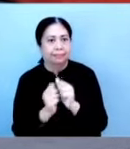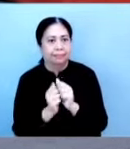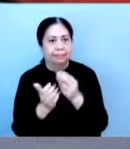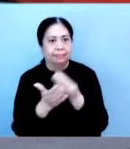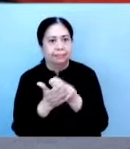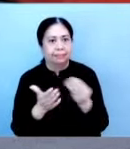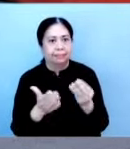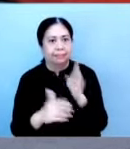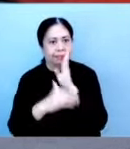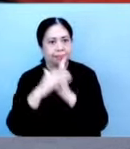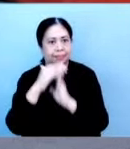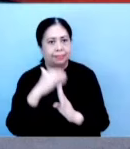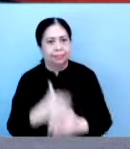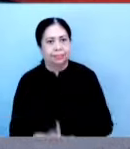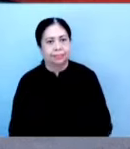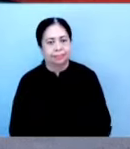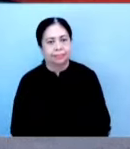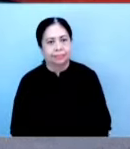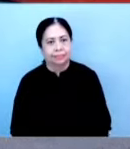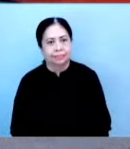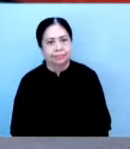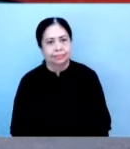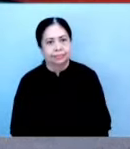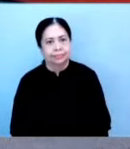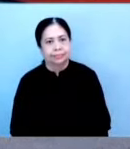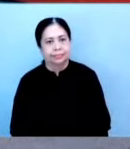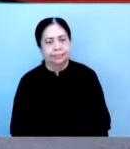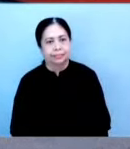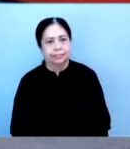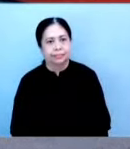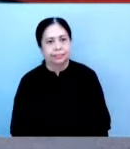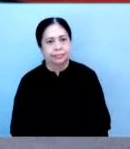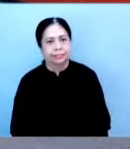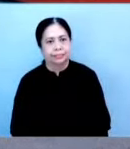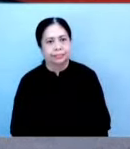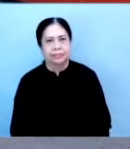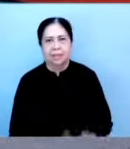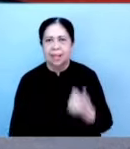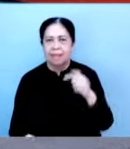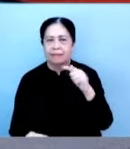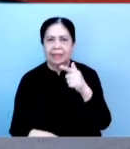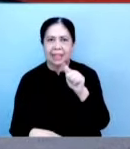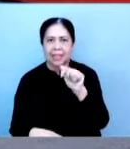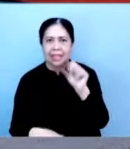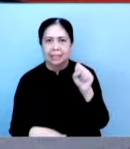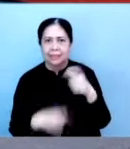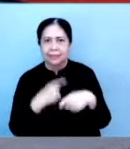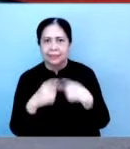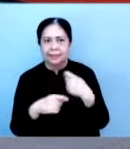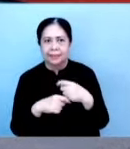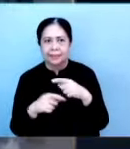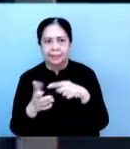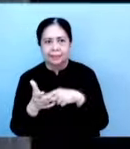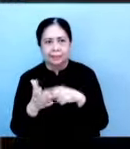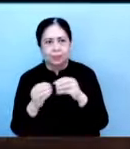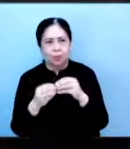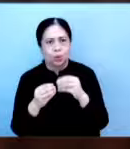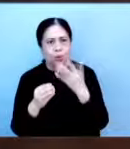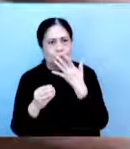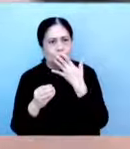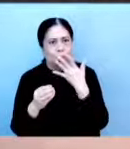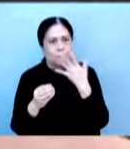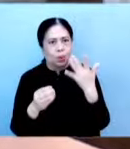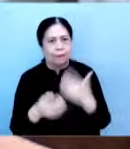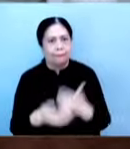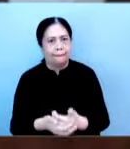ordinary lang din po siya Okay tapos sir Emil Ito po napansin ko may mga parang glass style ba tayong tinatawag dito yung mga mas makukulay